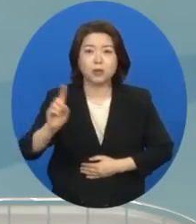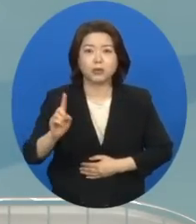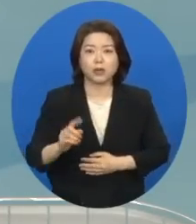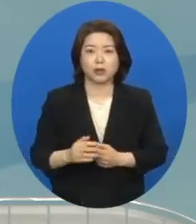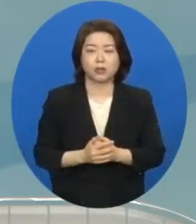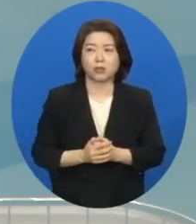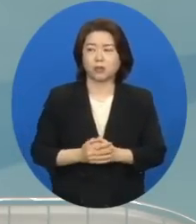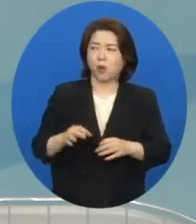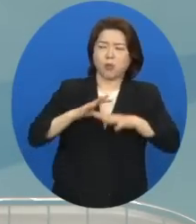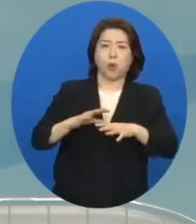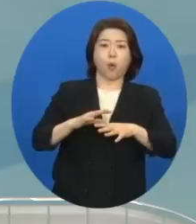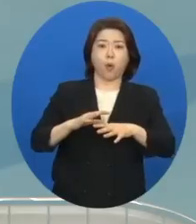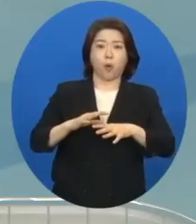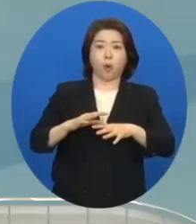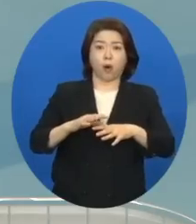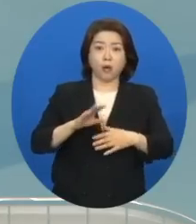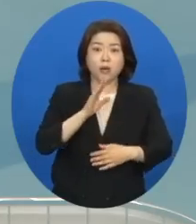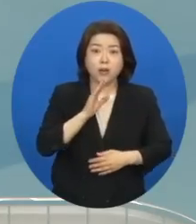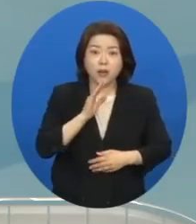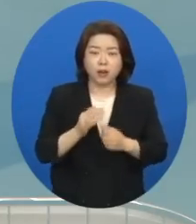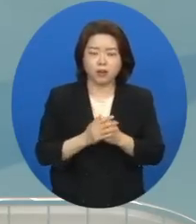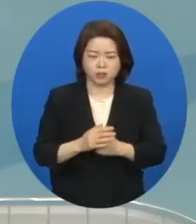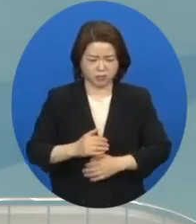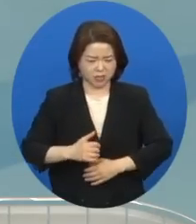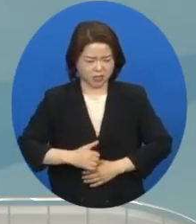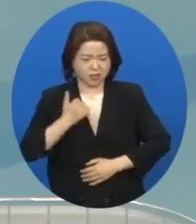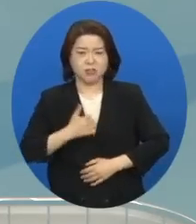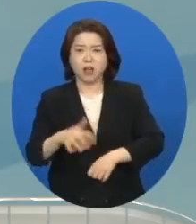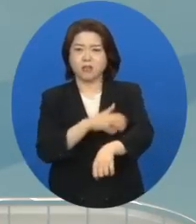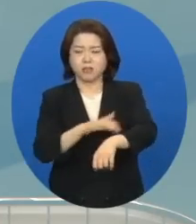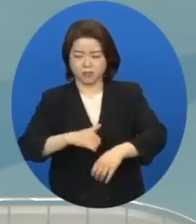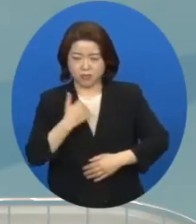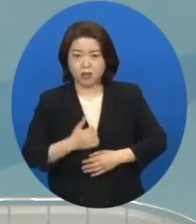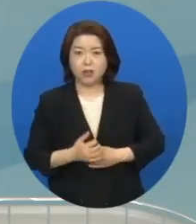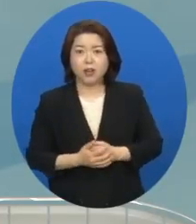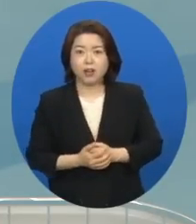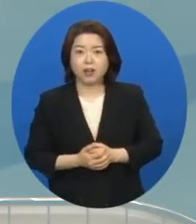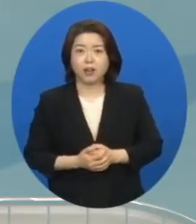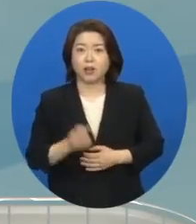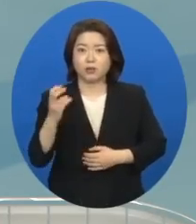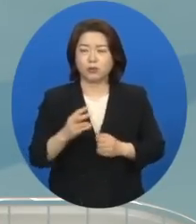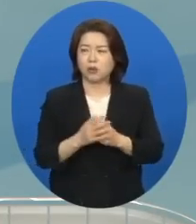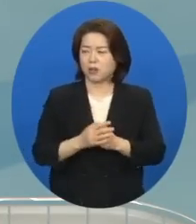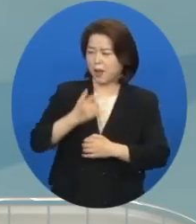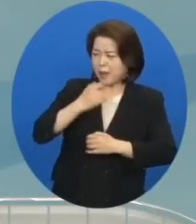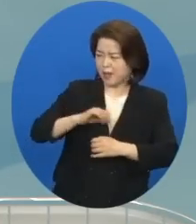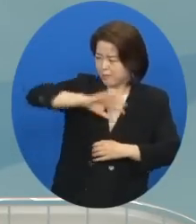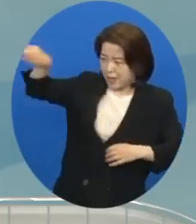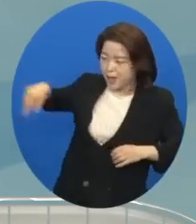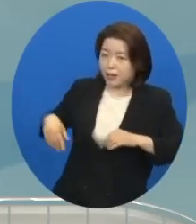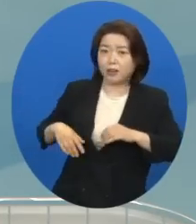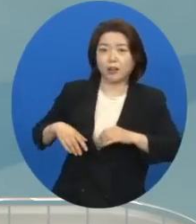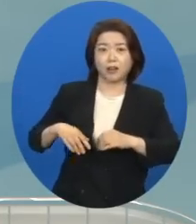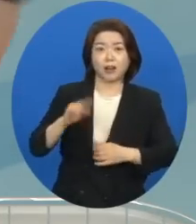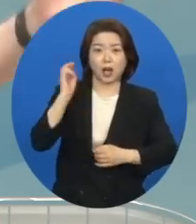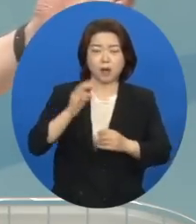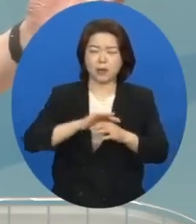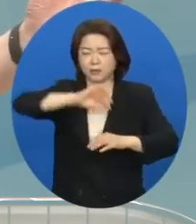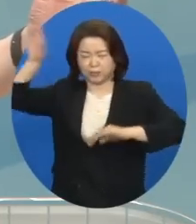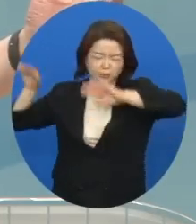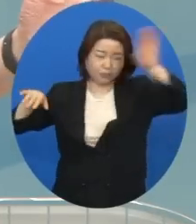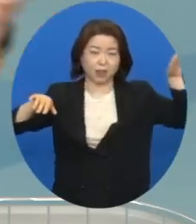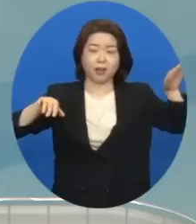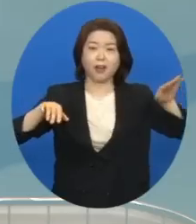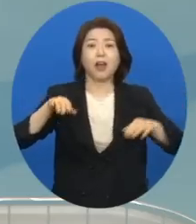아마 놀라기도 하고 불쾌하고 그리고 너무 싫고 그렇죠? 그래서 막